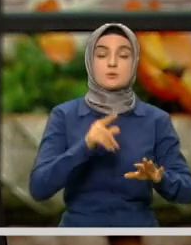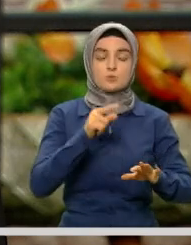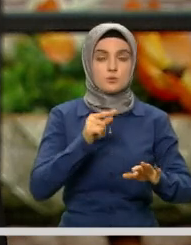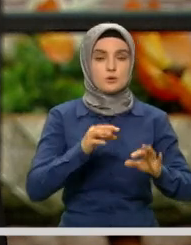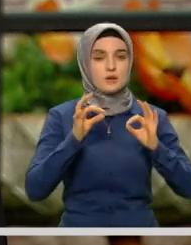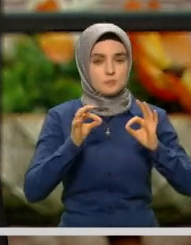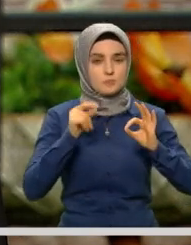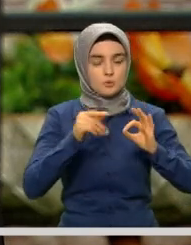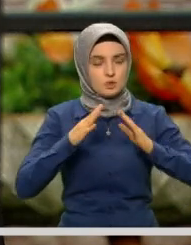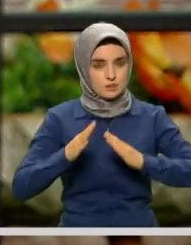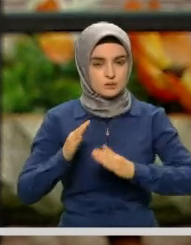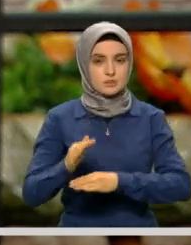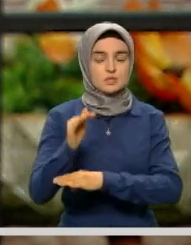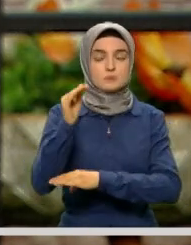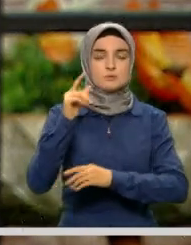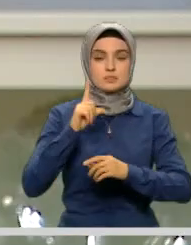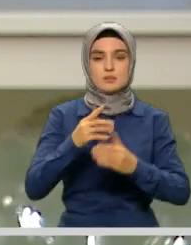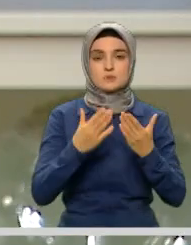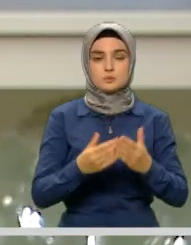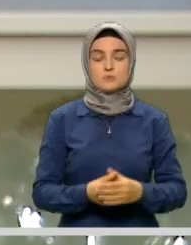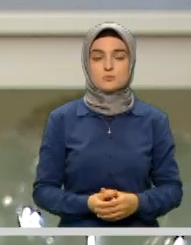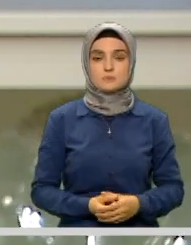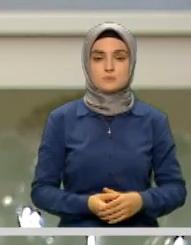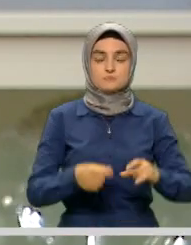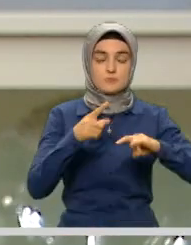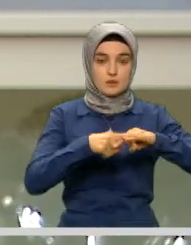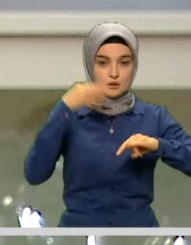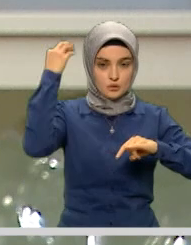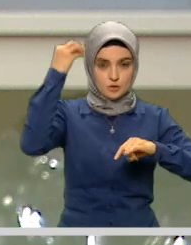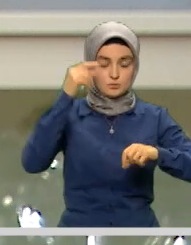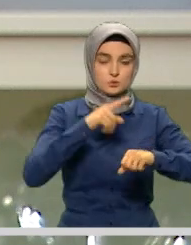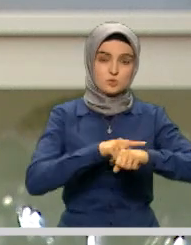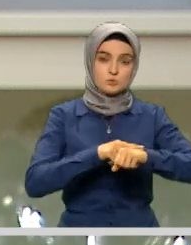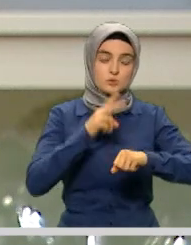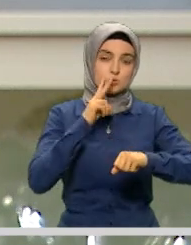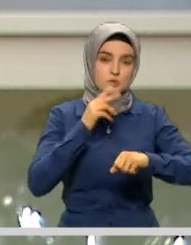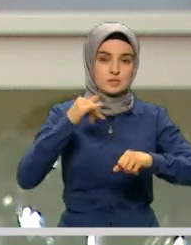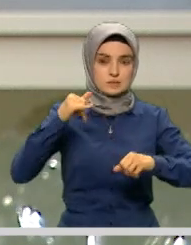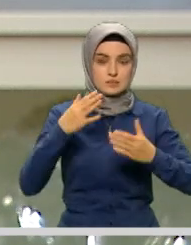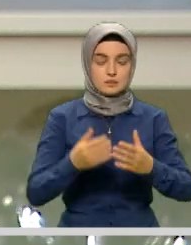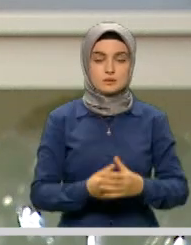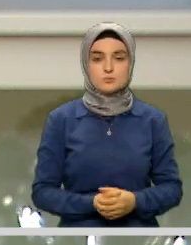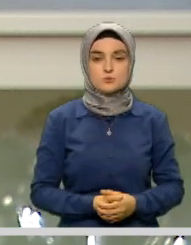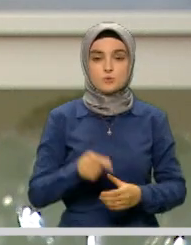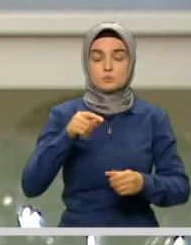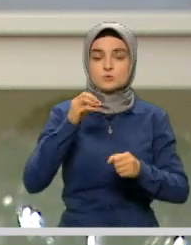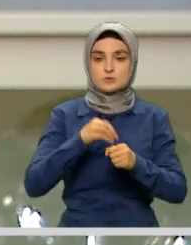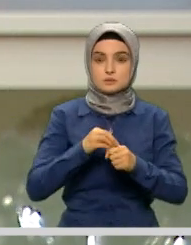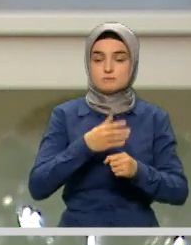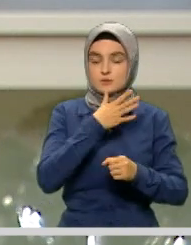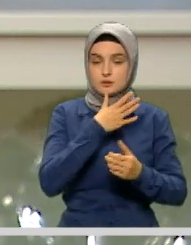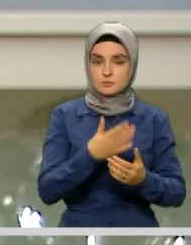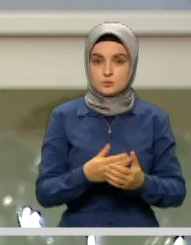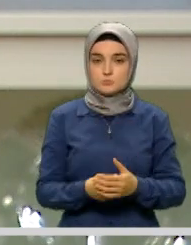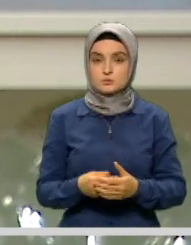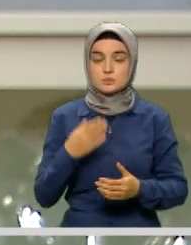bizim yaşamamız gerekiyor. Peki. Harun Hocam, şimdi süremizin sonuna doğru geldik. Son birkaç dakikamız. Evet. O yüzden malum Ramazan